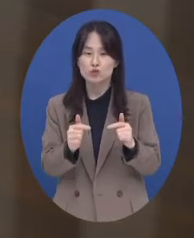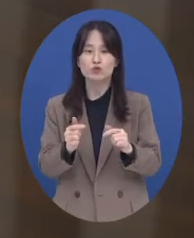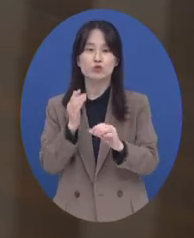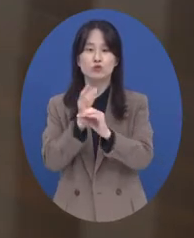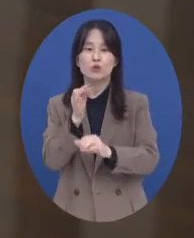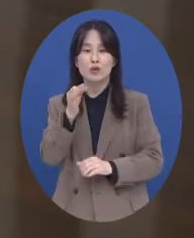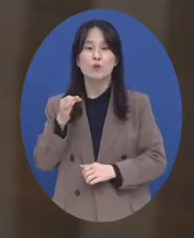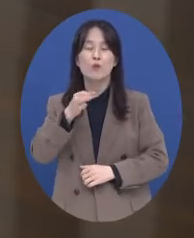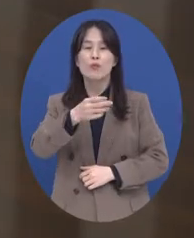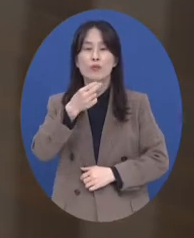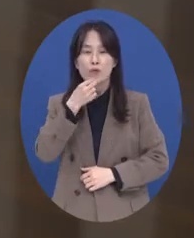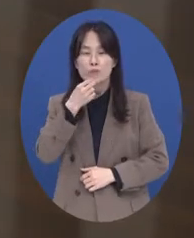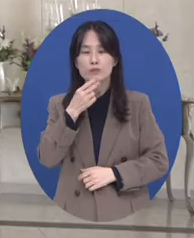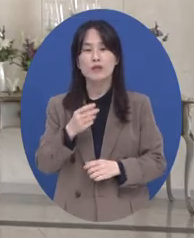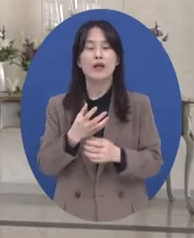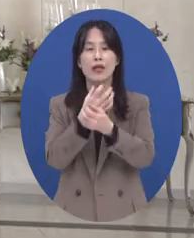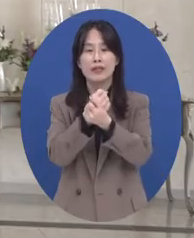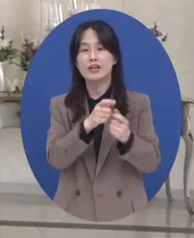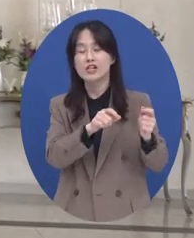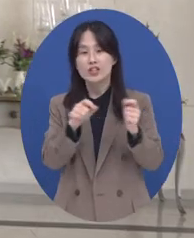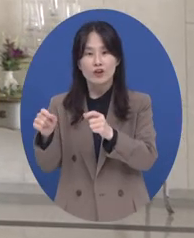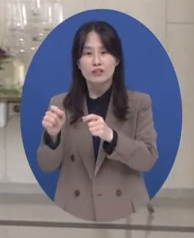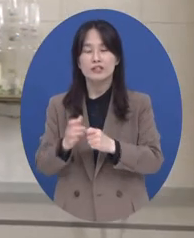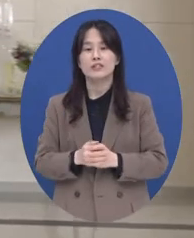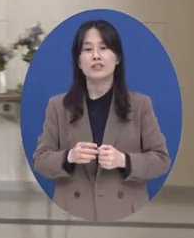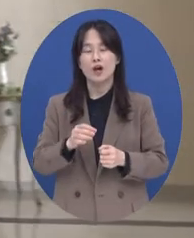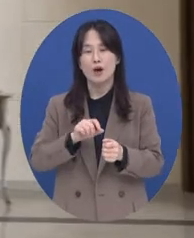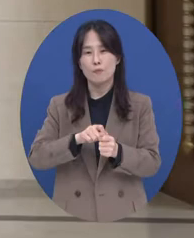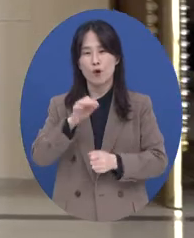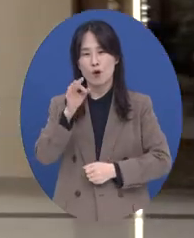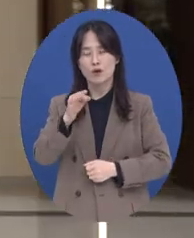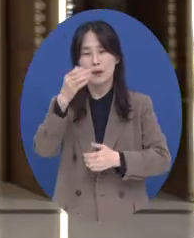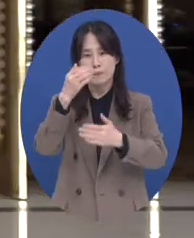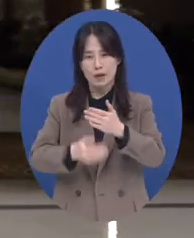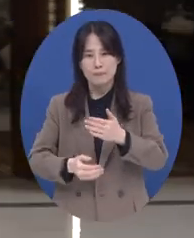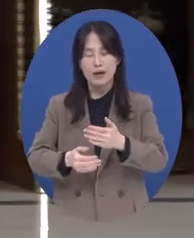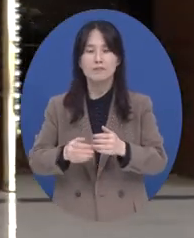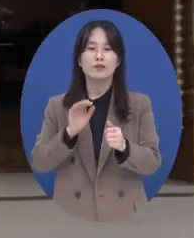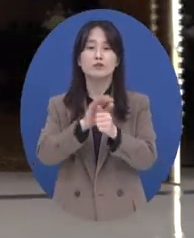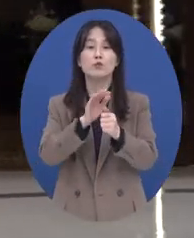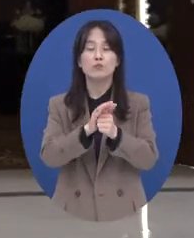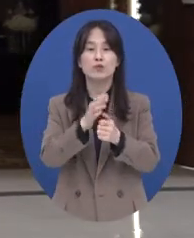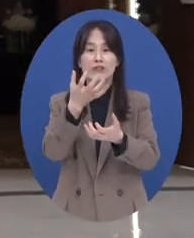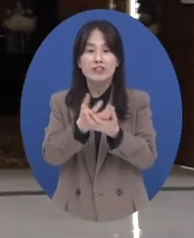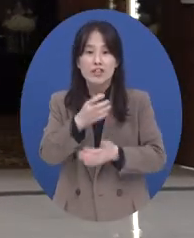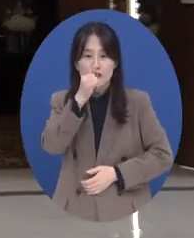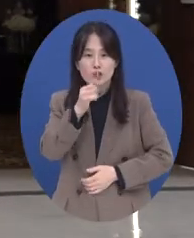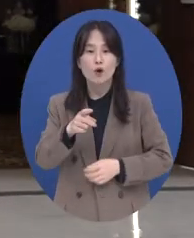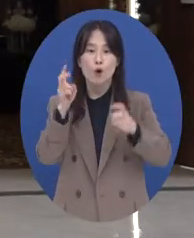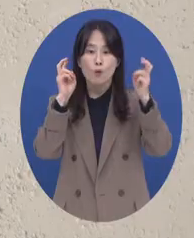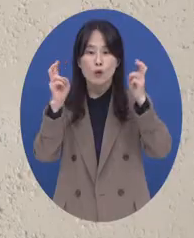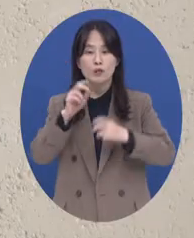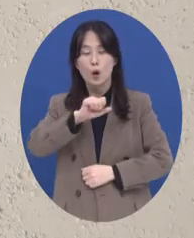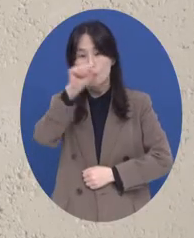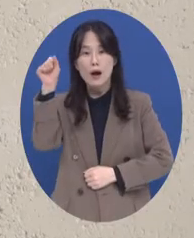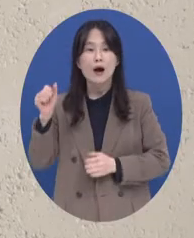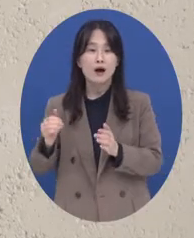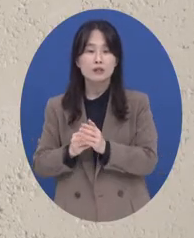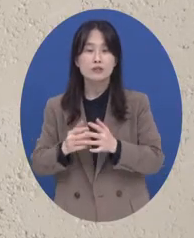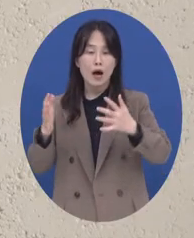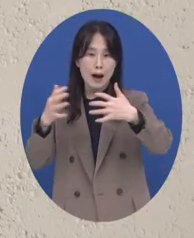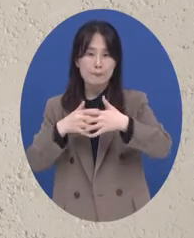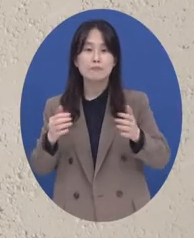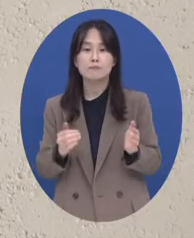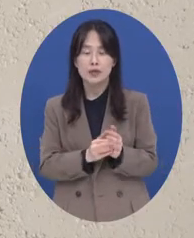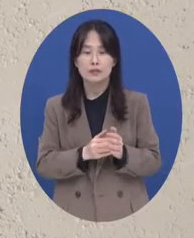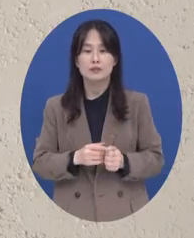연기 계약 취소시 위약금 감면 등의 조건을 내건 중 자를 내밀었는데 이 업체는 통크게 받아들였습니다 소비자가